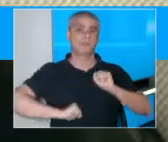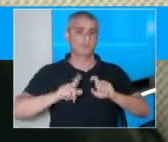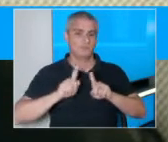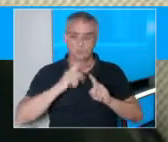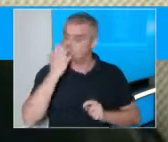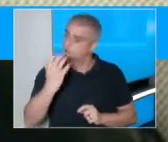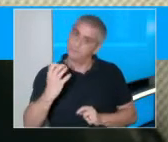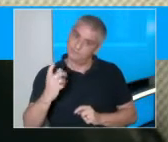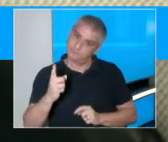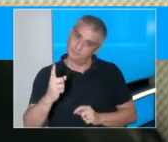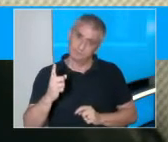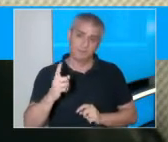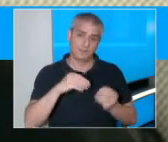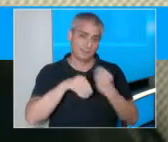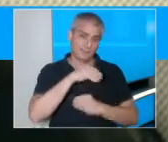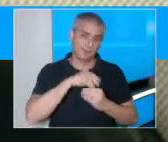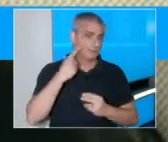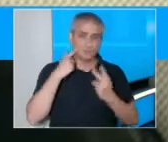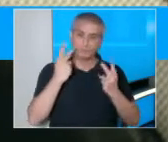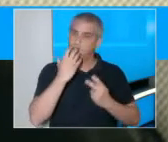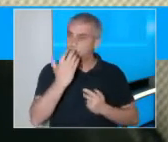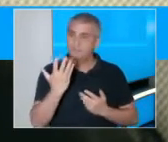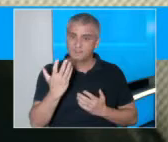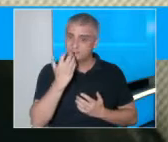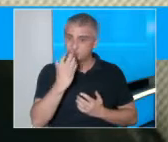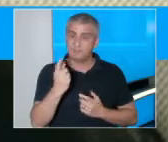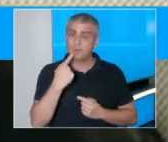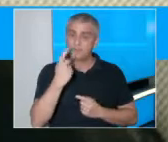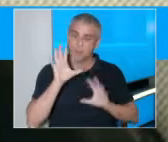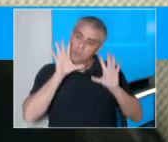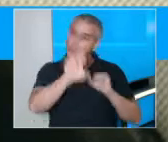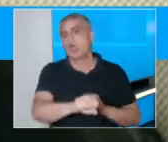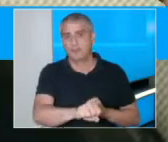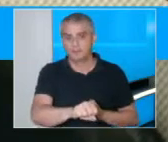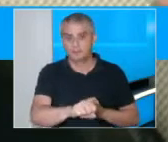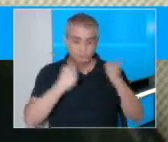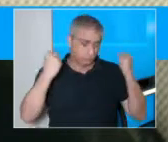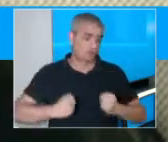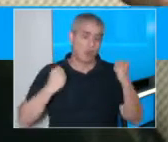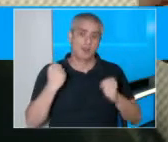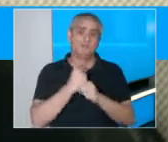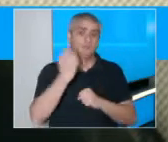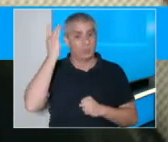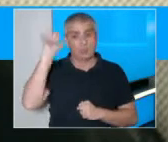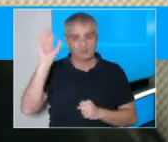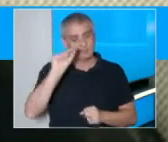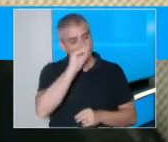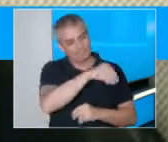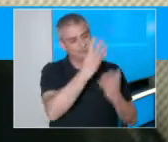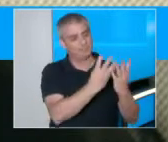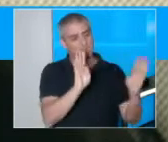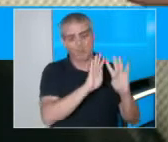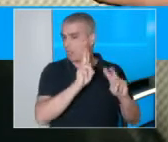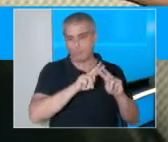כמו זאבים, הוא לקח את האנלוגיה הזו. אתה יודע מה המשמעות של זאב? זה זאב, זה אומר שהוא טורף, והוא משתולל, והוא עושה מה שהוא רוצה, וצריך לשים אותו